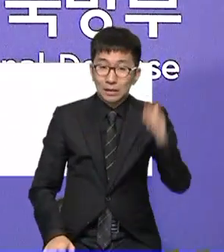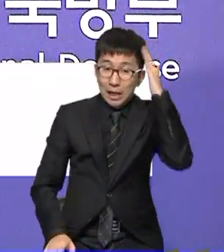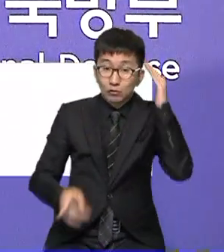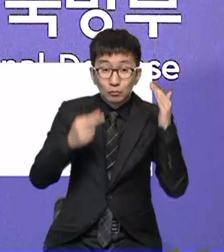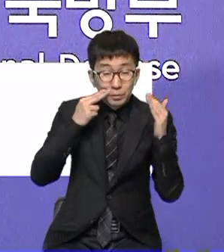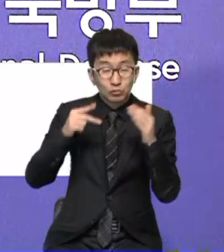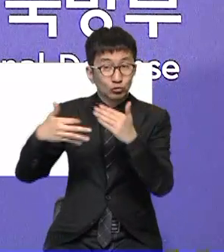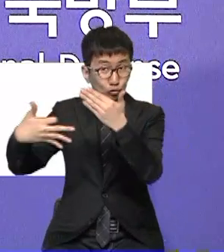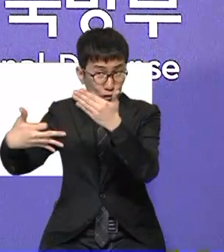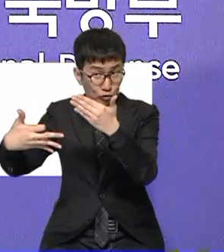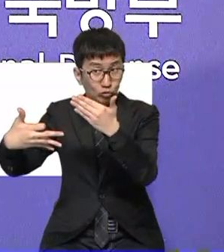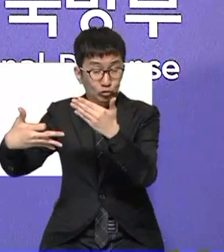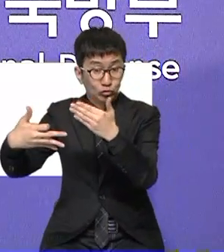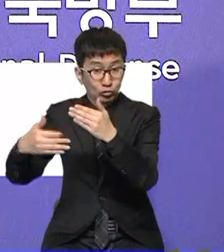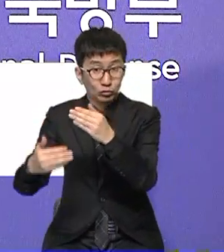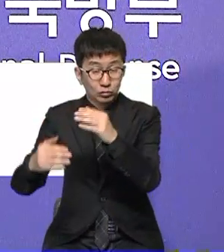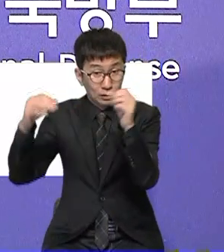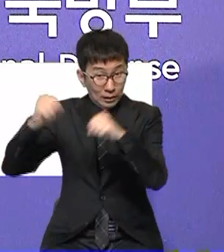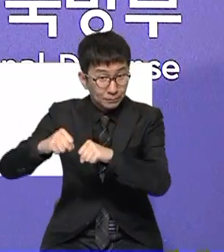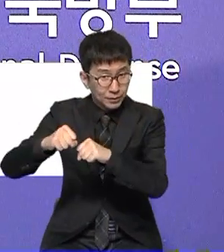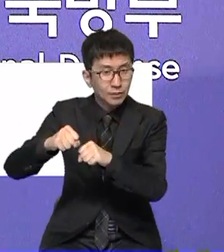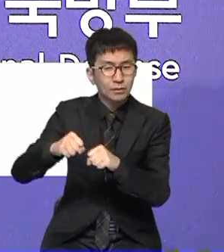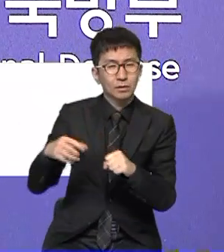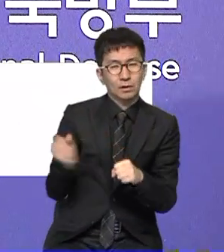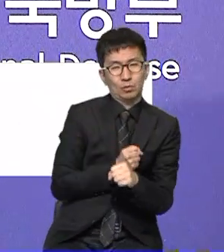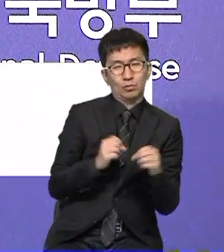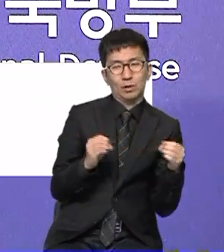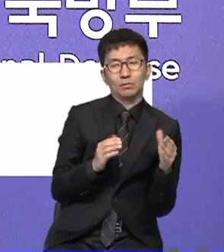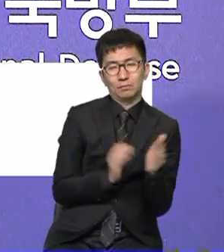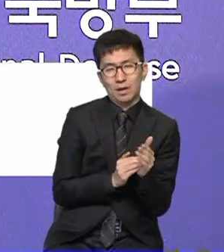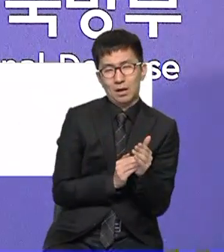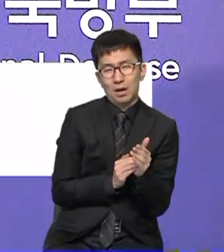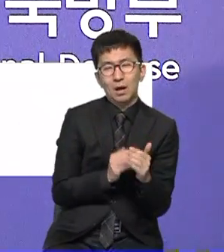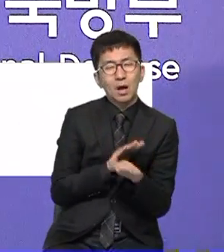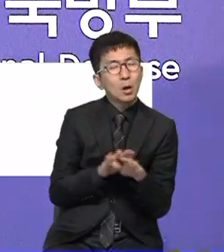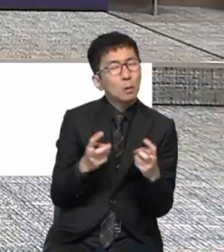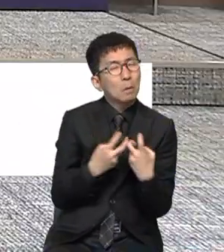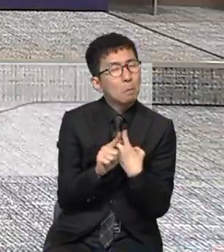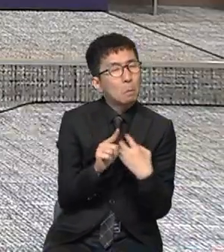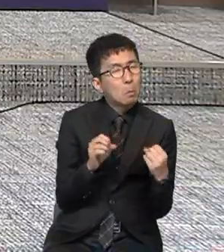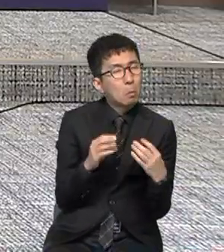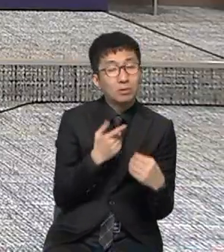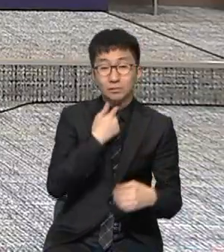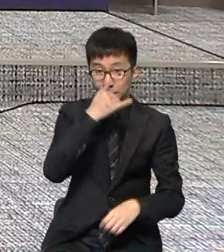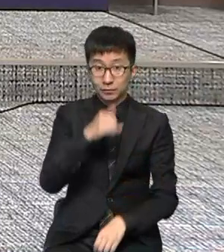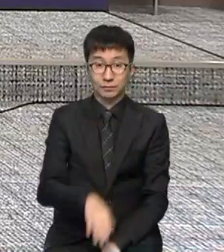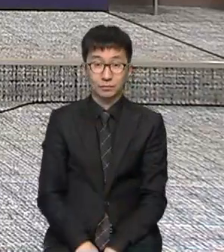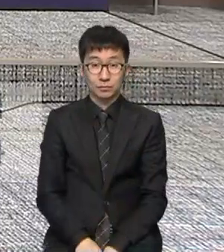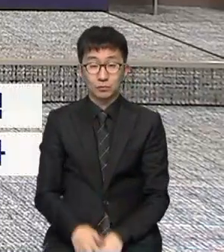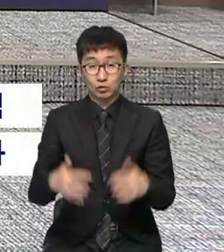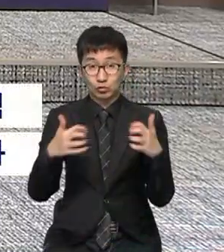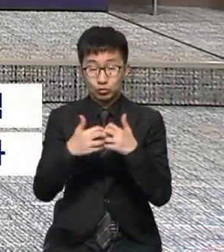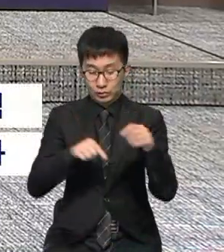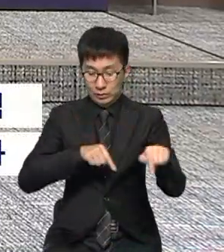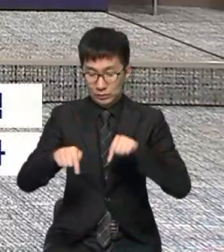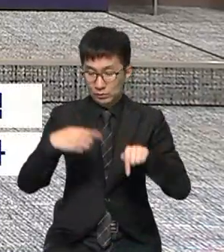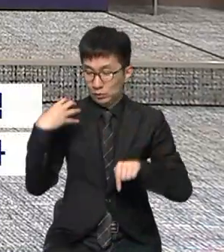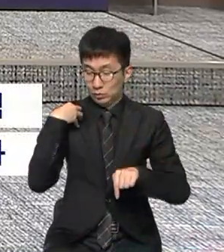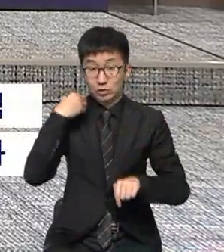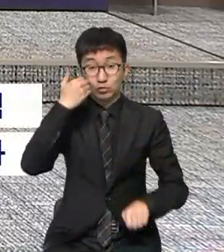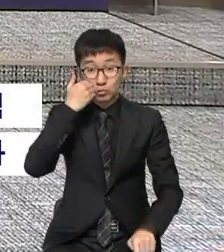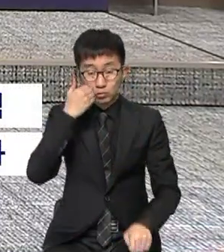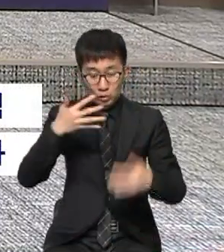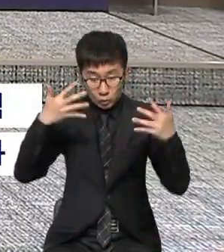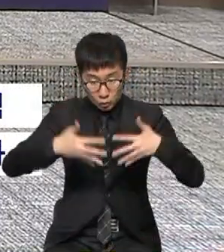this, and we agreed to stay in close consultation going forward. 전시작전 통제권은 조건이